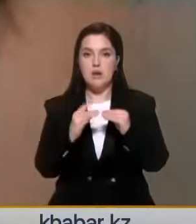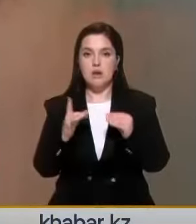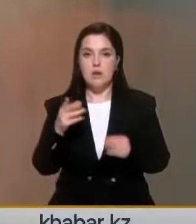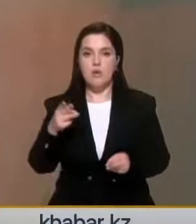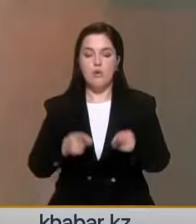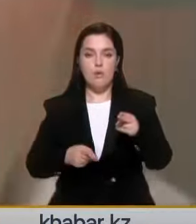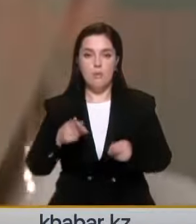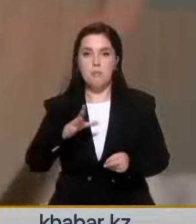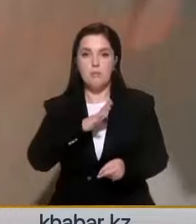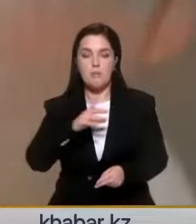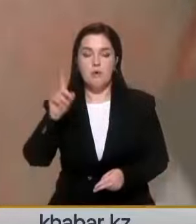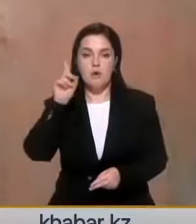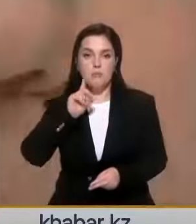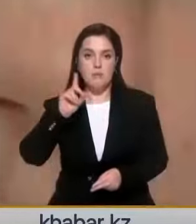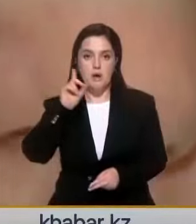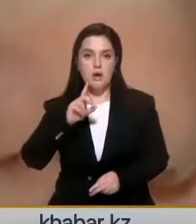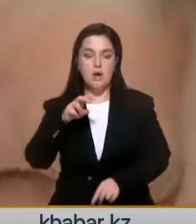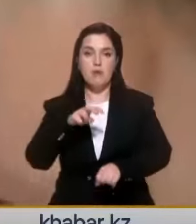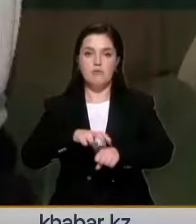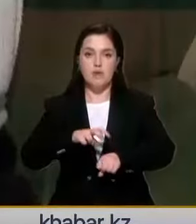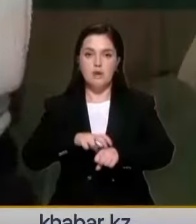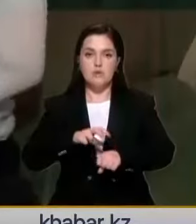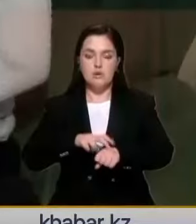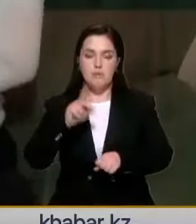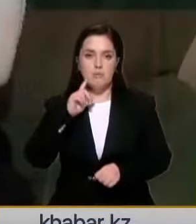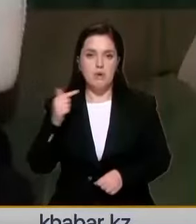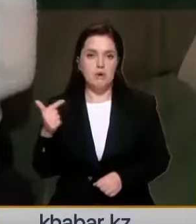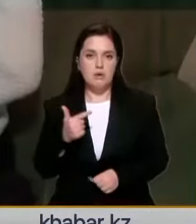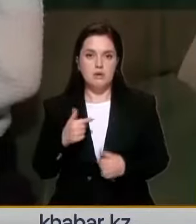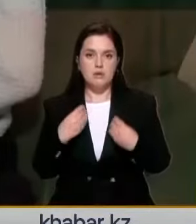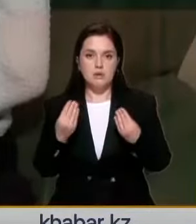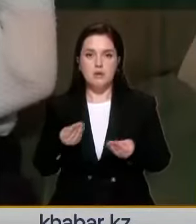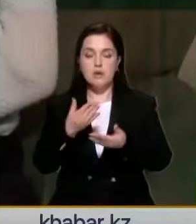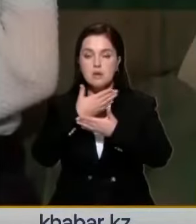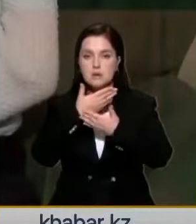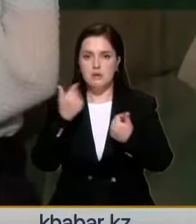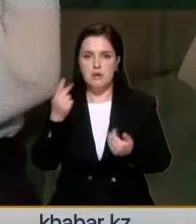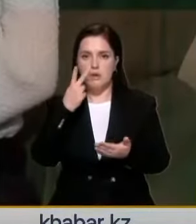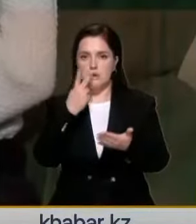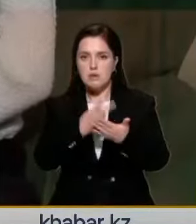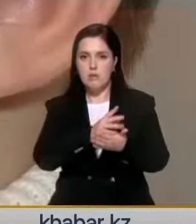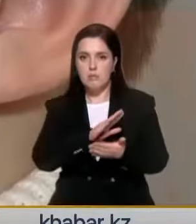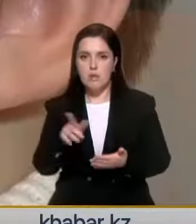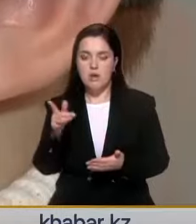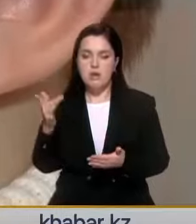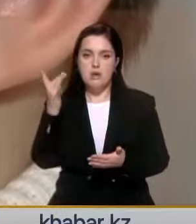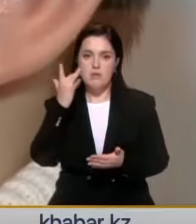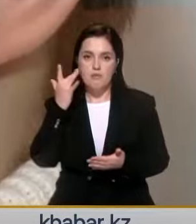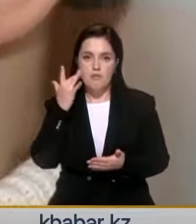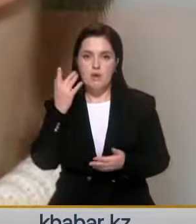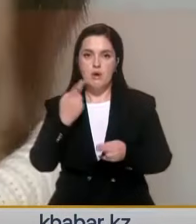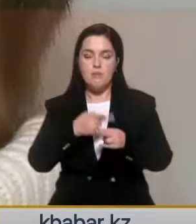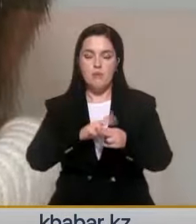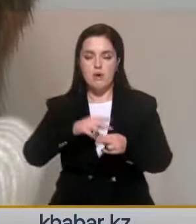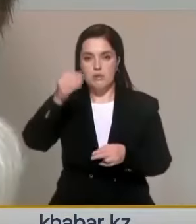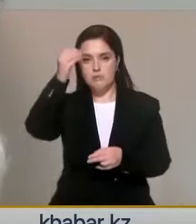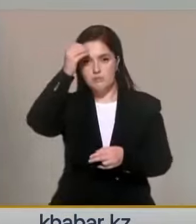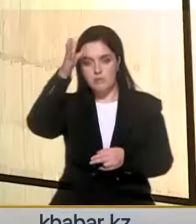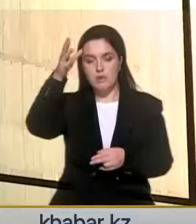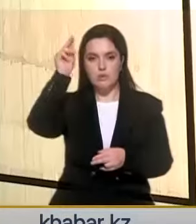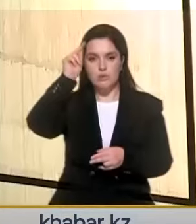и пока по словам матери врачи не дают никаких гарантий Но несмотря на это Кирилл постоянно совершенствует свои знания и